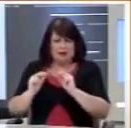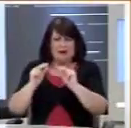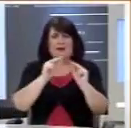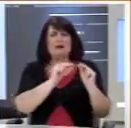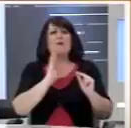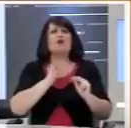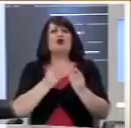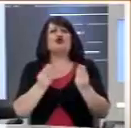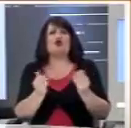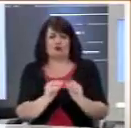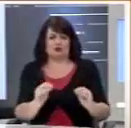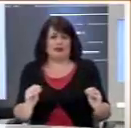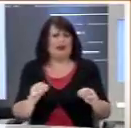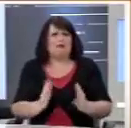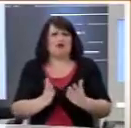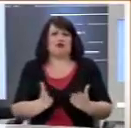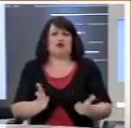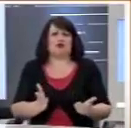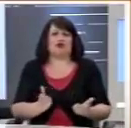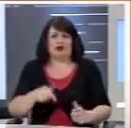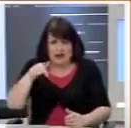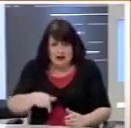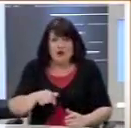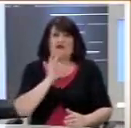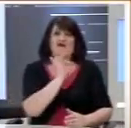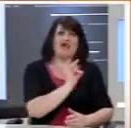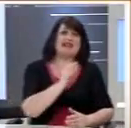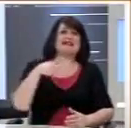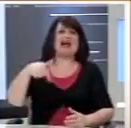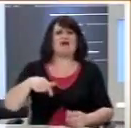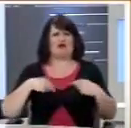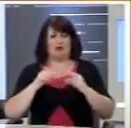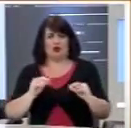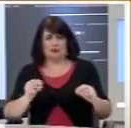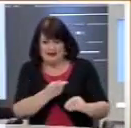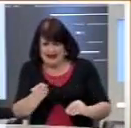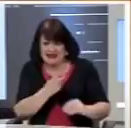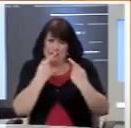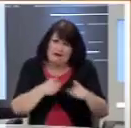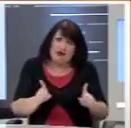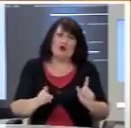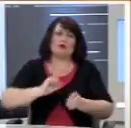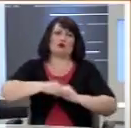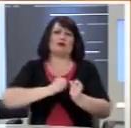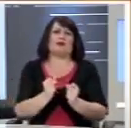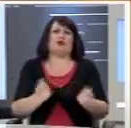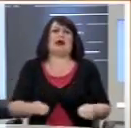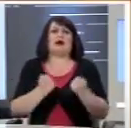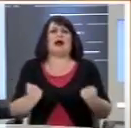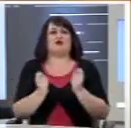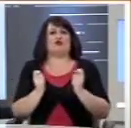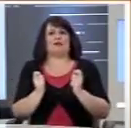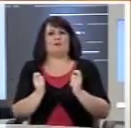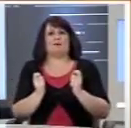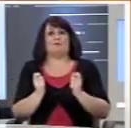μπορεί η παιδεία. Μέσα σε αυτό το ρεύμα είναι και ο Φίλης και ο Γαβρόγλου που προσπαθούν να κάνουν κάτι διαφορετικό. Σας λέω,